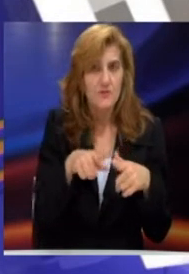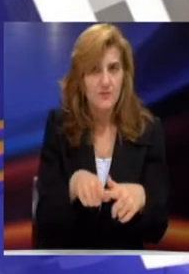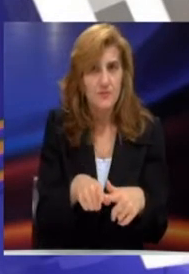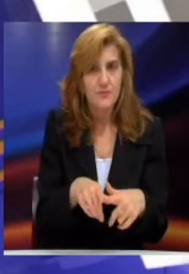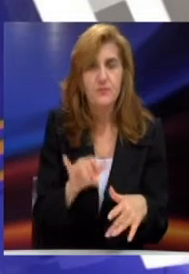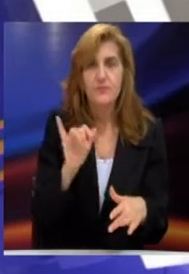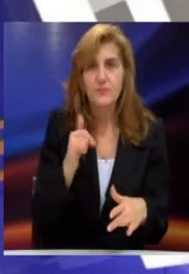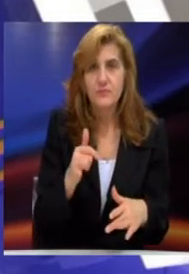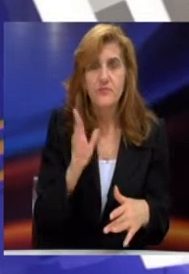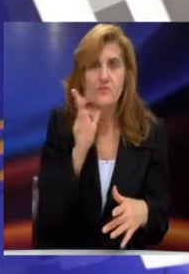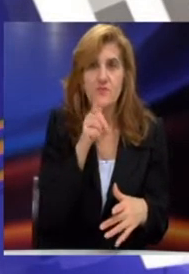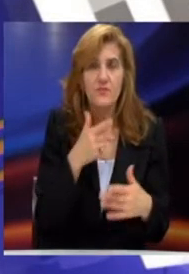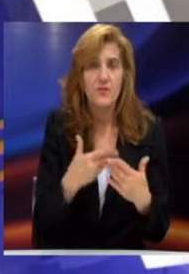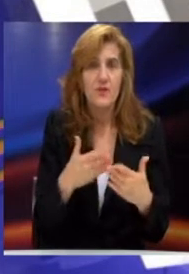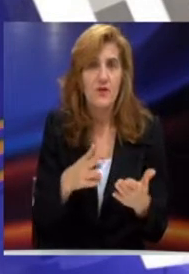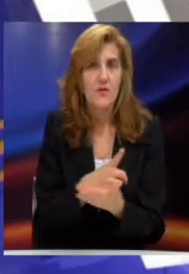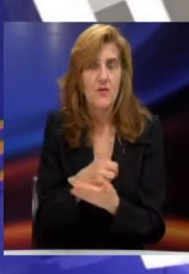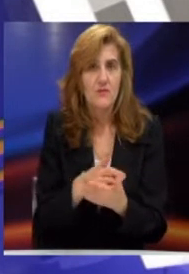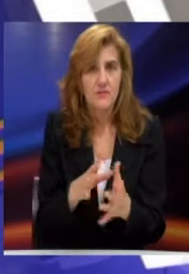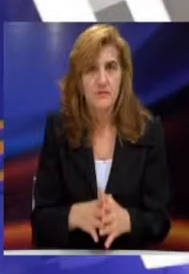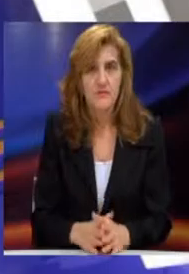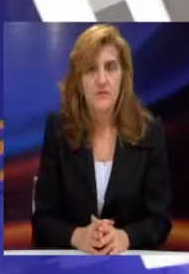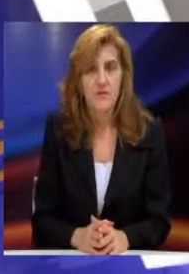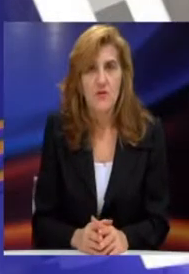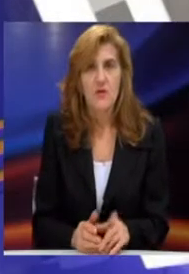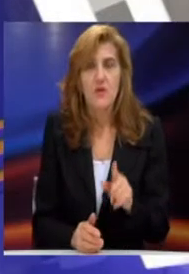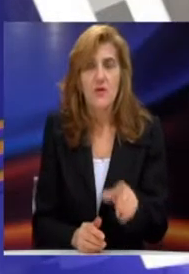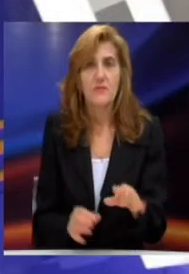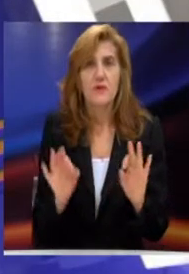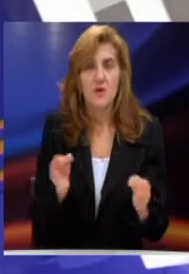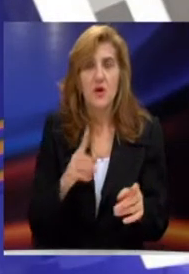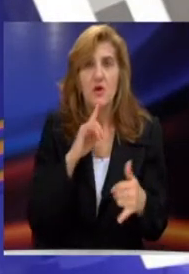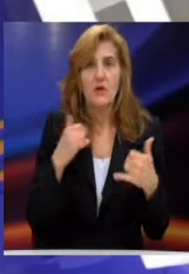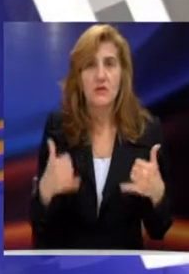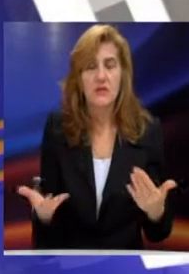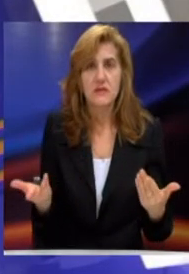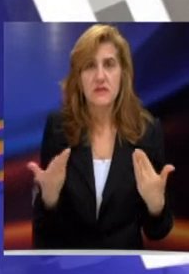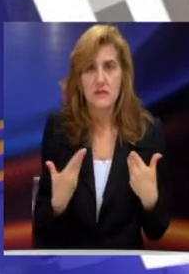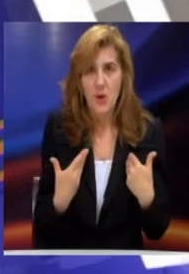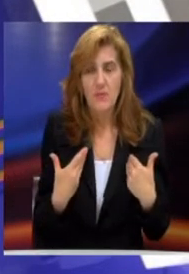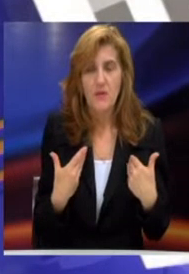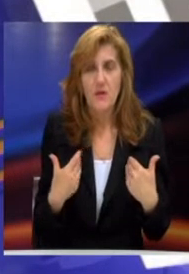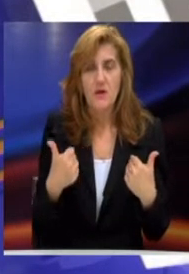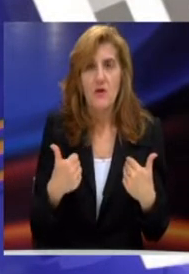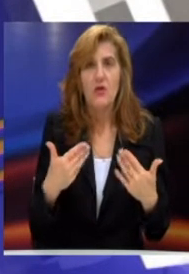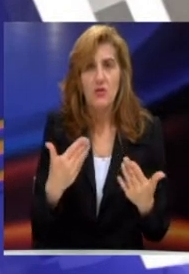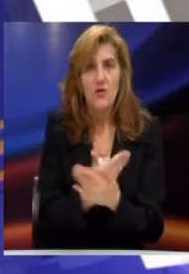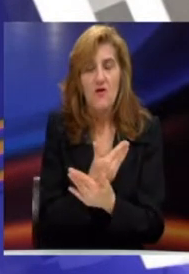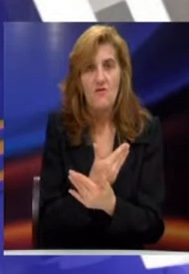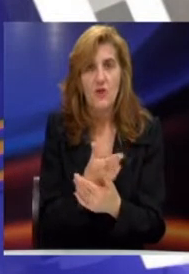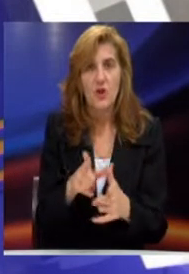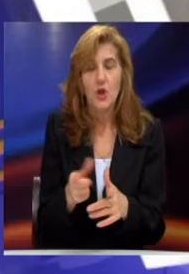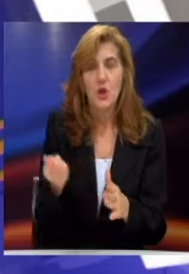projekat zaista u izuzetno efikasnom roku i realizovala. Ovaj kvalitet koji danas Subotica dobija jeste jedan novi